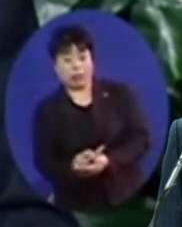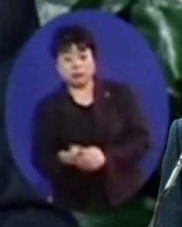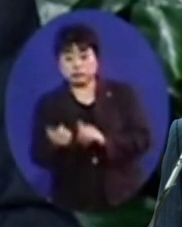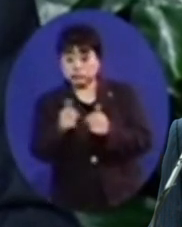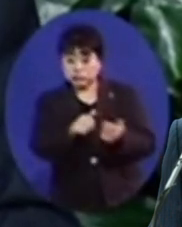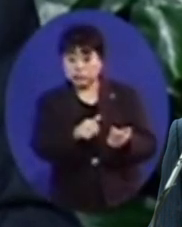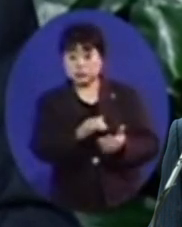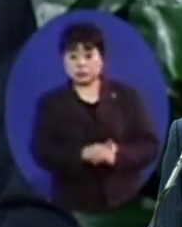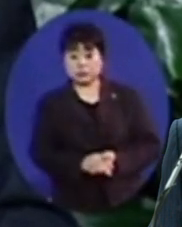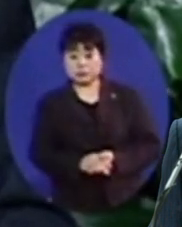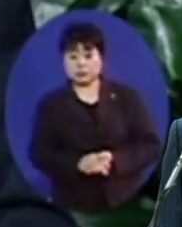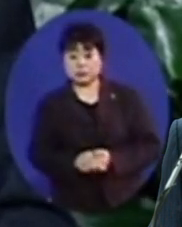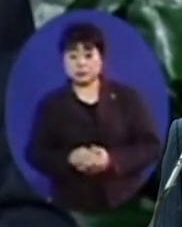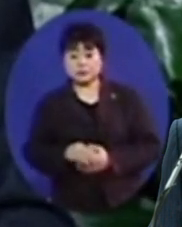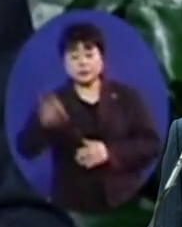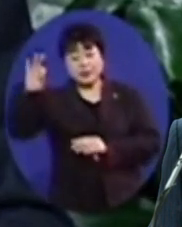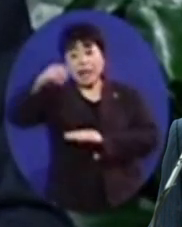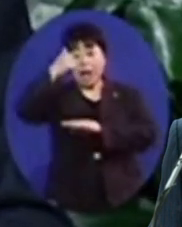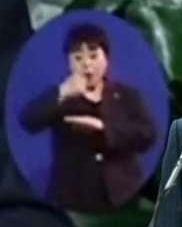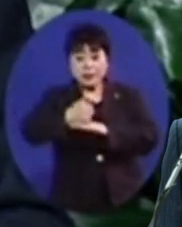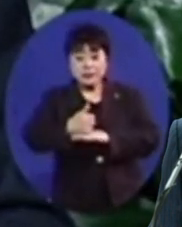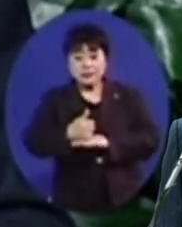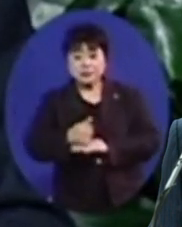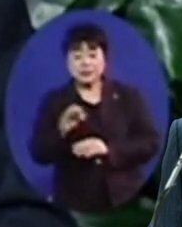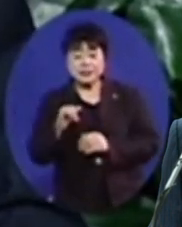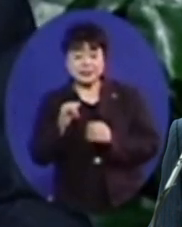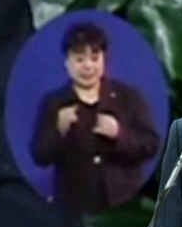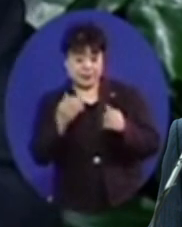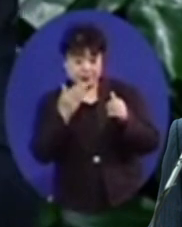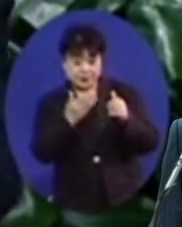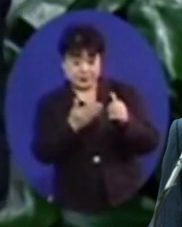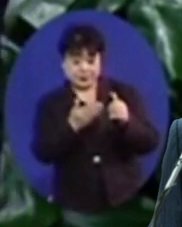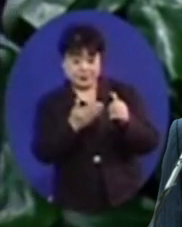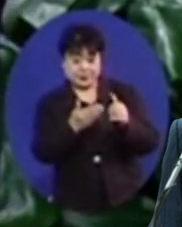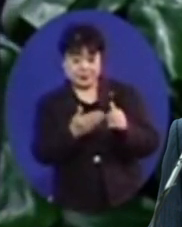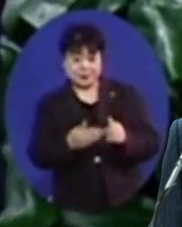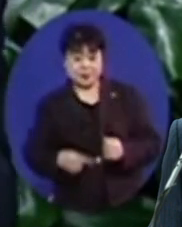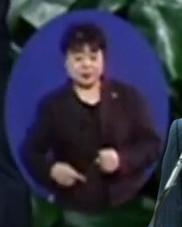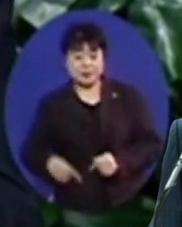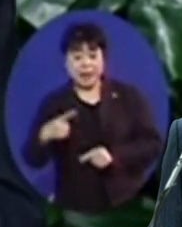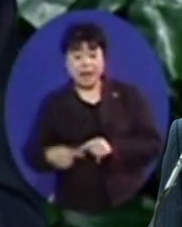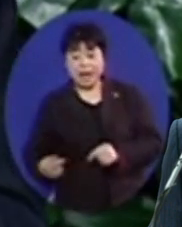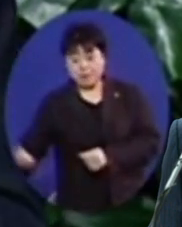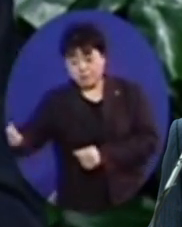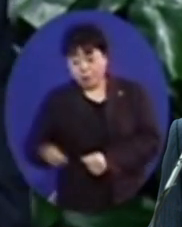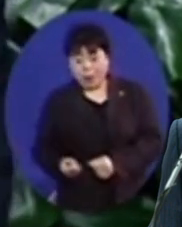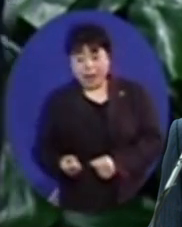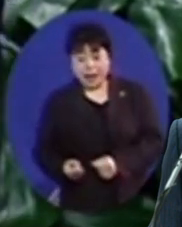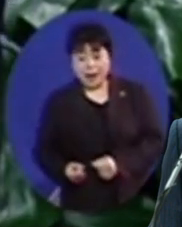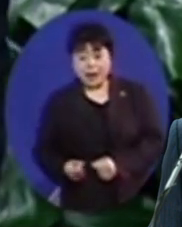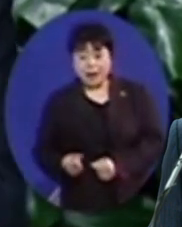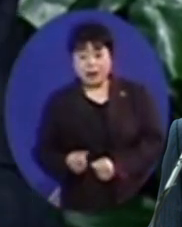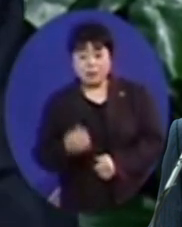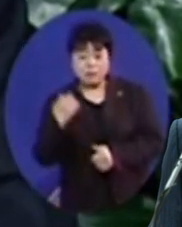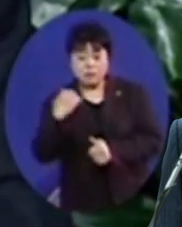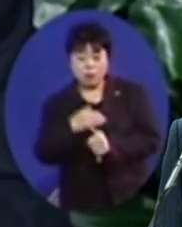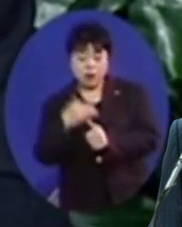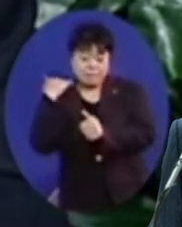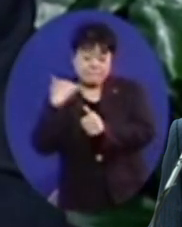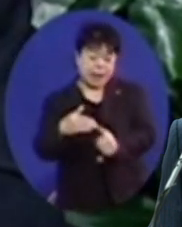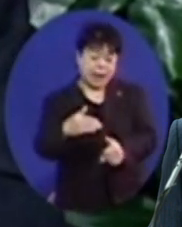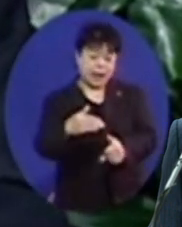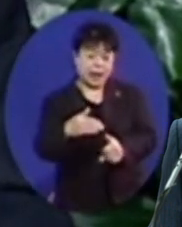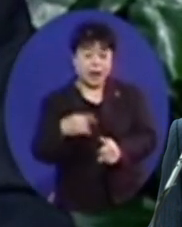그러자 다윗은 가서 블레셋 사람의 옆구리에서 칼을 뽑아내가지고서 그 목을 베어서